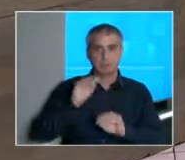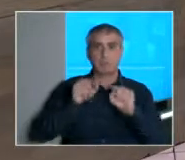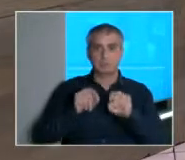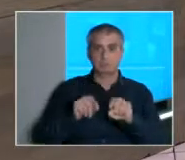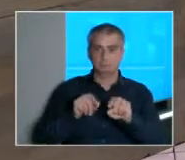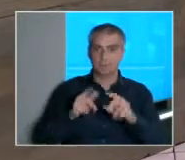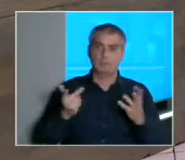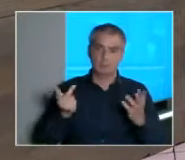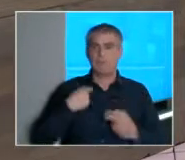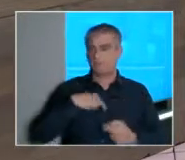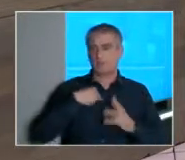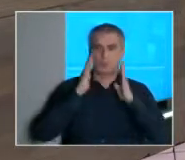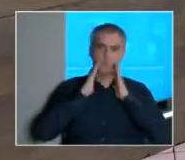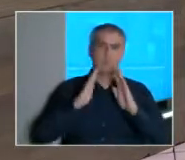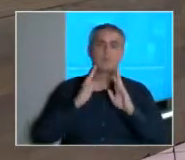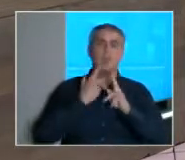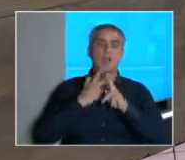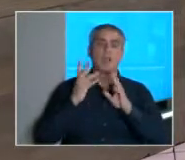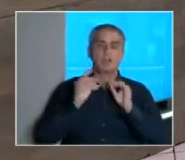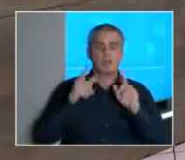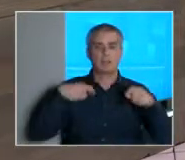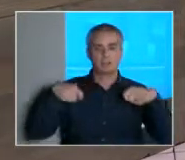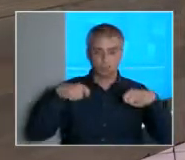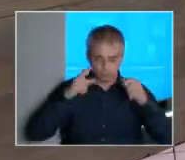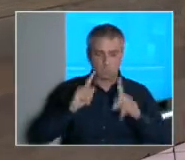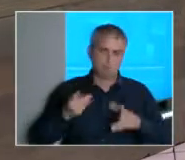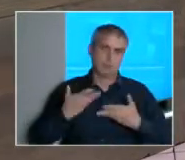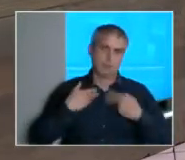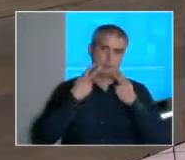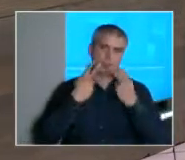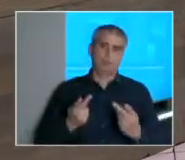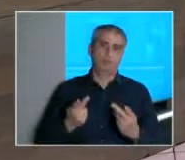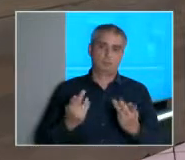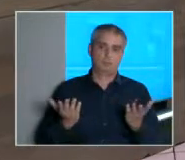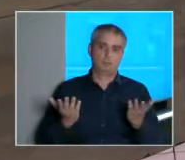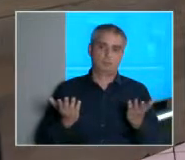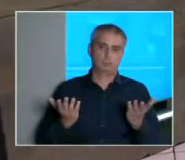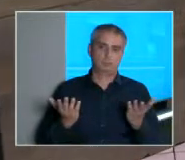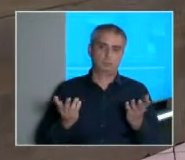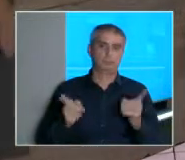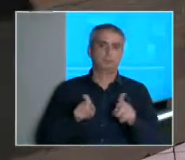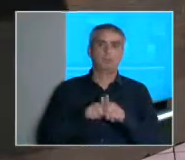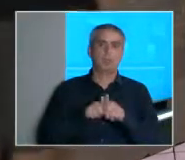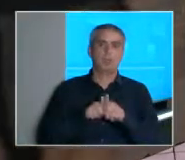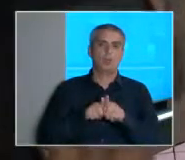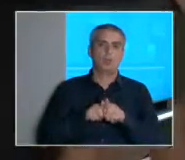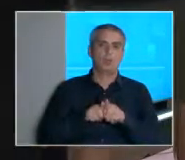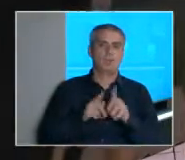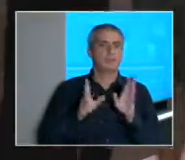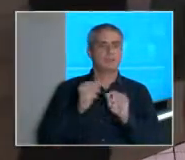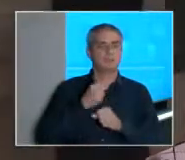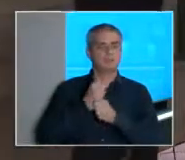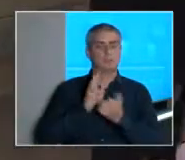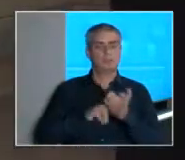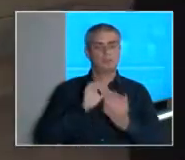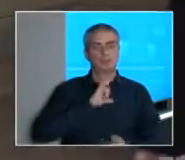אותם, ואנחנו מאמינים שרק בדרך של גישור ניתן לקבל תוצאות ולהגיע, מה שנקרא, בעזרת ייצוג